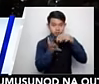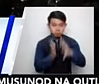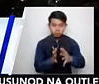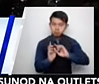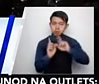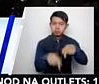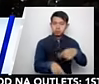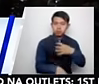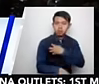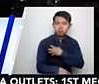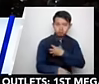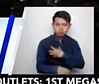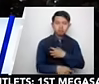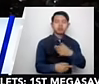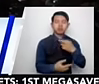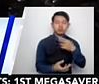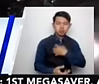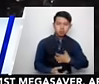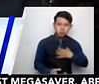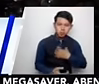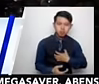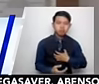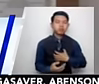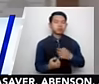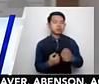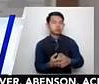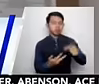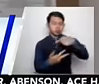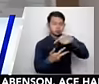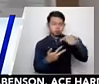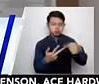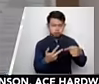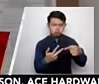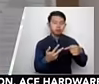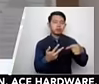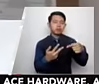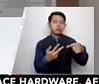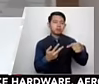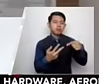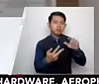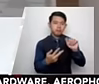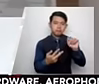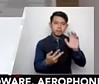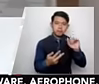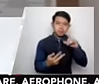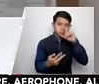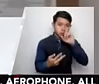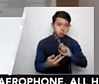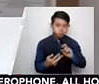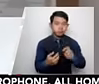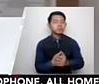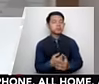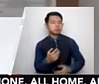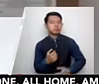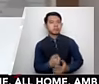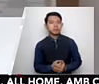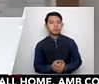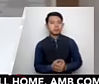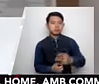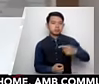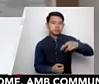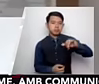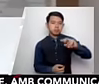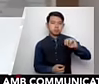17 taong gulang, habang tatlo ay 15 taong gulang. Pinatawag sila ng kanilang principal